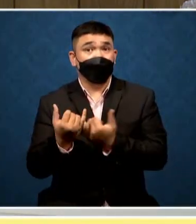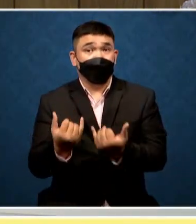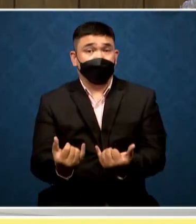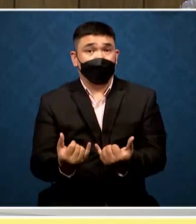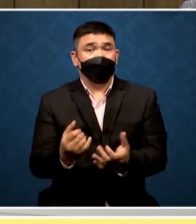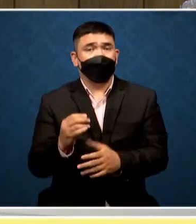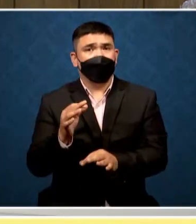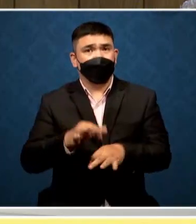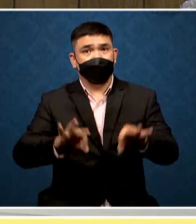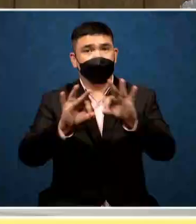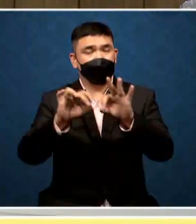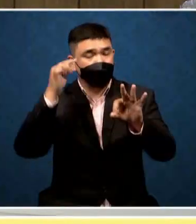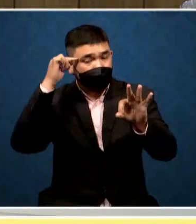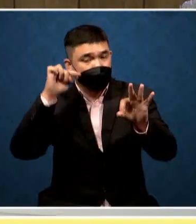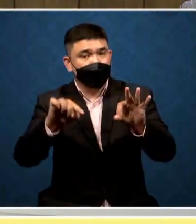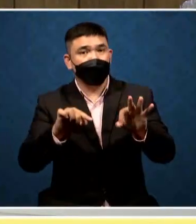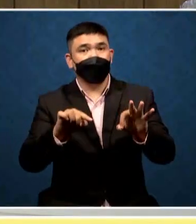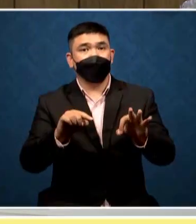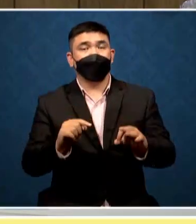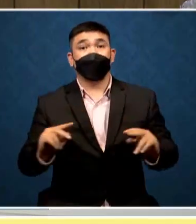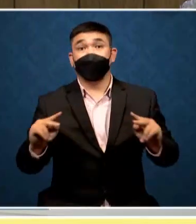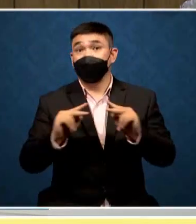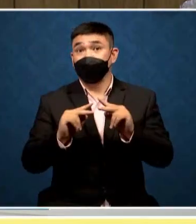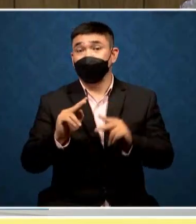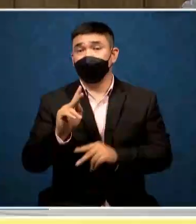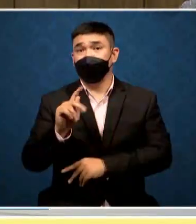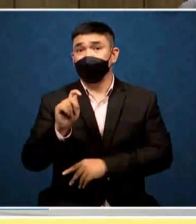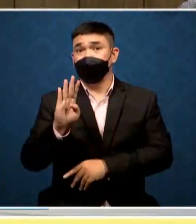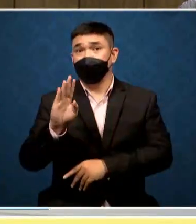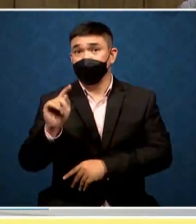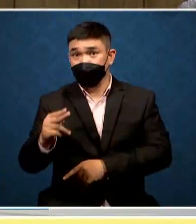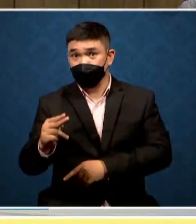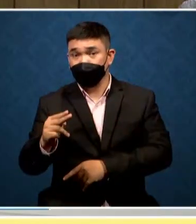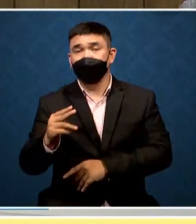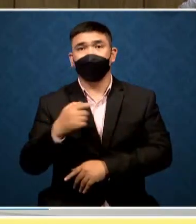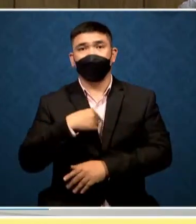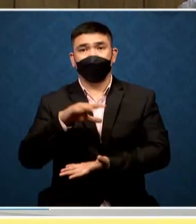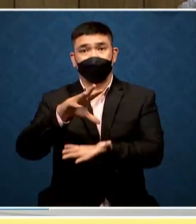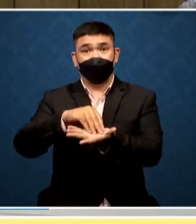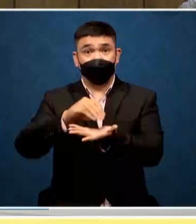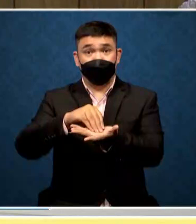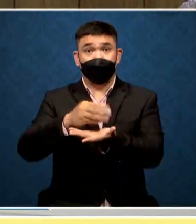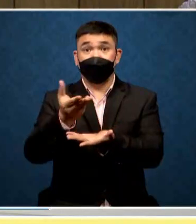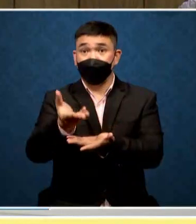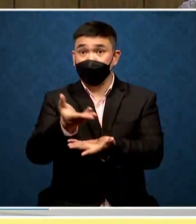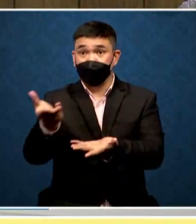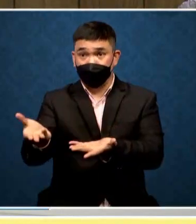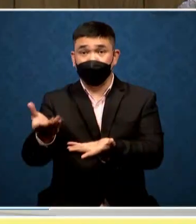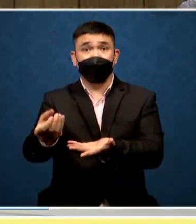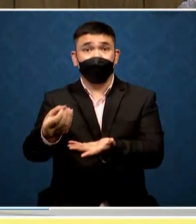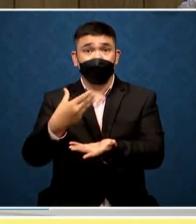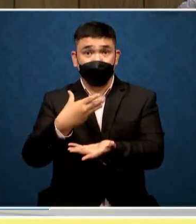ได้ให้ความสำคัญซึ่งทางกรมส่งเสริมกรรมของถิ่นเองจะนำประเด็นที่ท่านได้กรุณาชี้แน